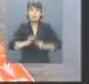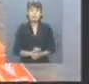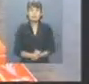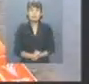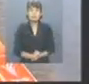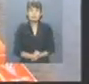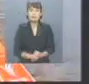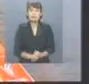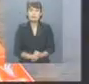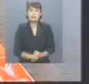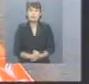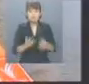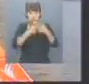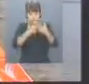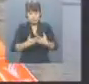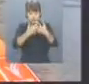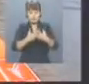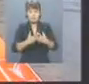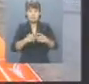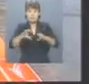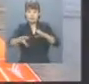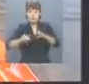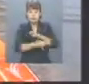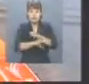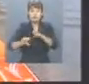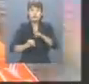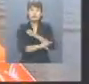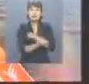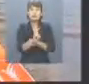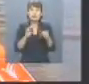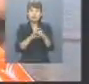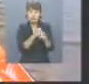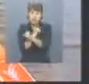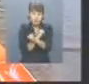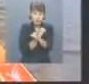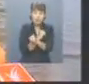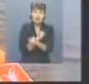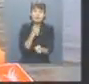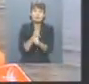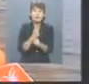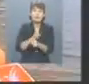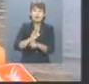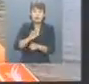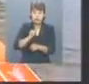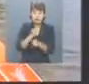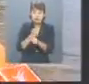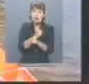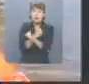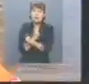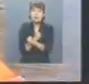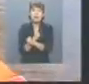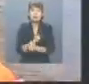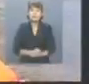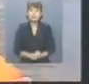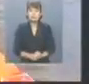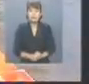ำกันตรงช่วงหน้าที่ทำงานเนี่ยกั้นน้ำไม่ให้เข้าไปมากไม่ให้เสียหายในที่ทำงานมาก ก็ถือว่า